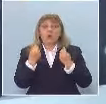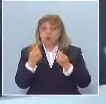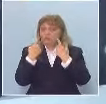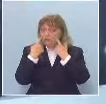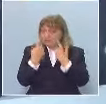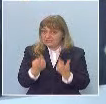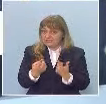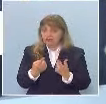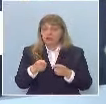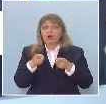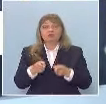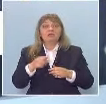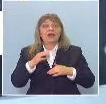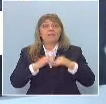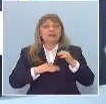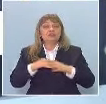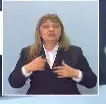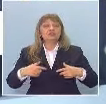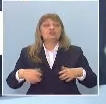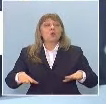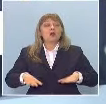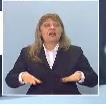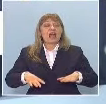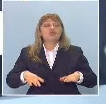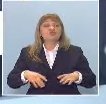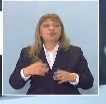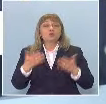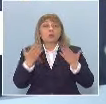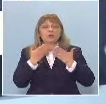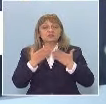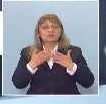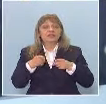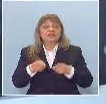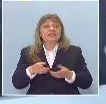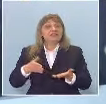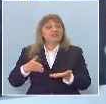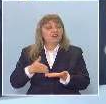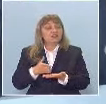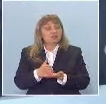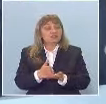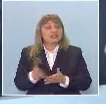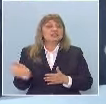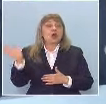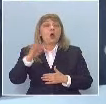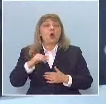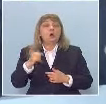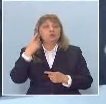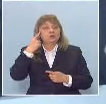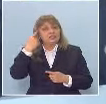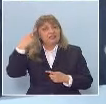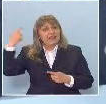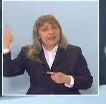е практическо гражданско образование, защото те са част от целия процес. Те са в процеса. Още от зараждането на